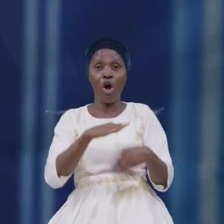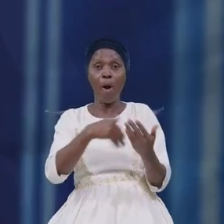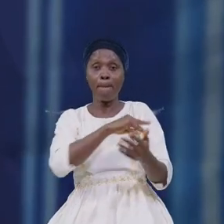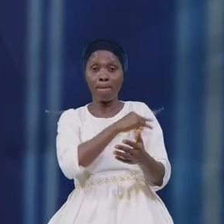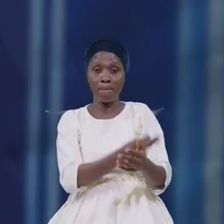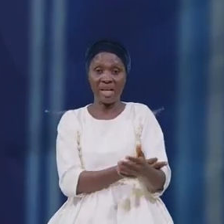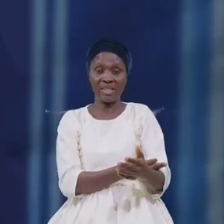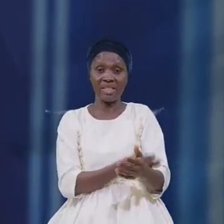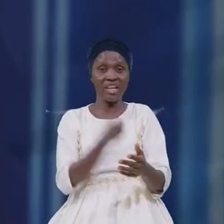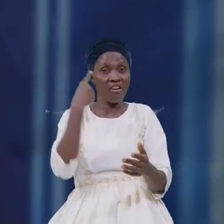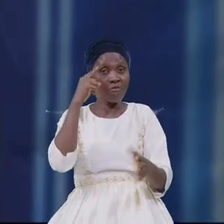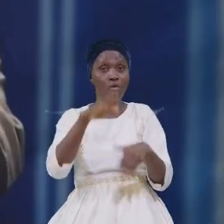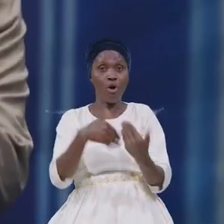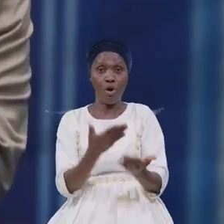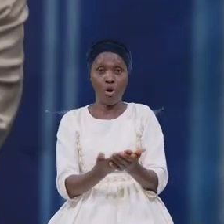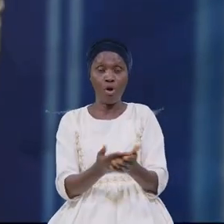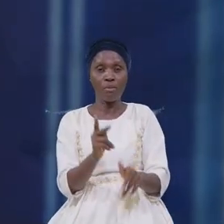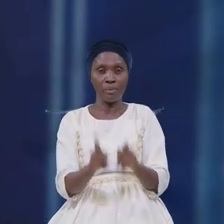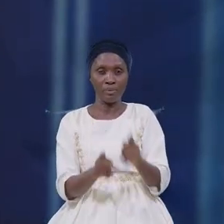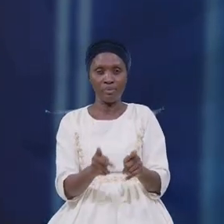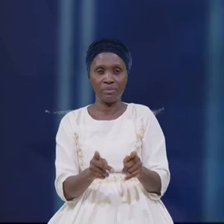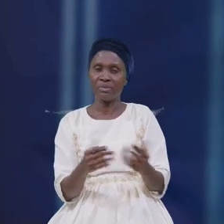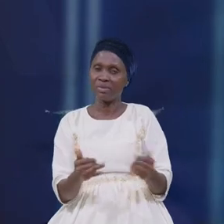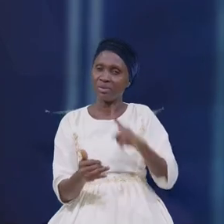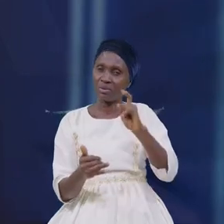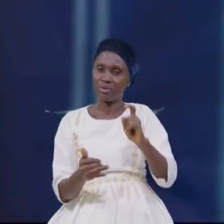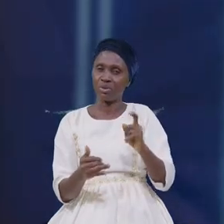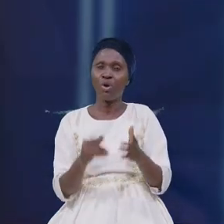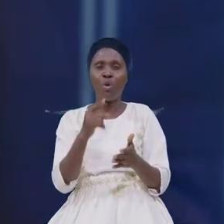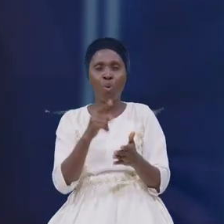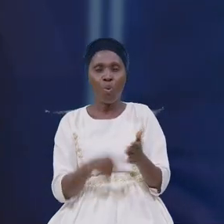Que pourriez-vous payer, que pouvez-vous faire pour avoir